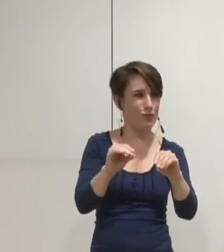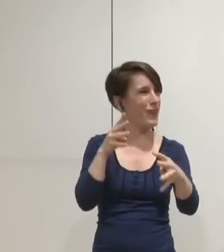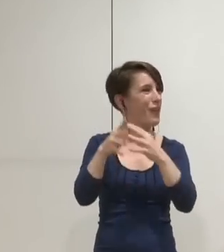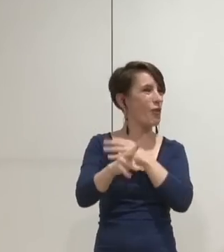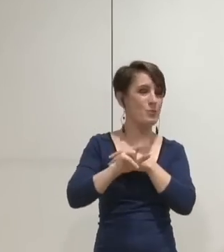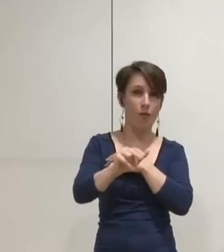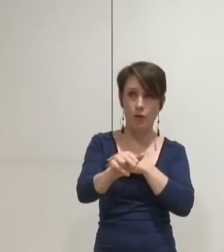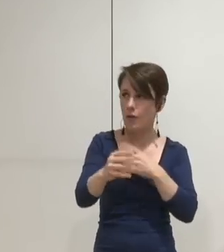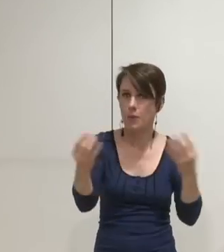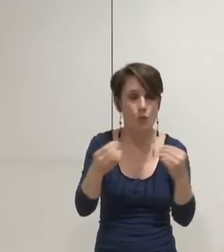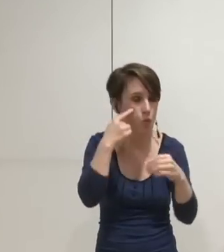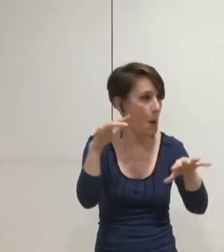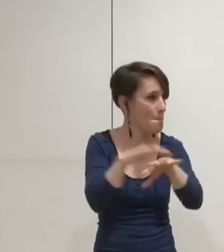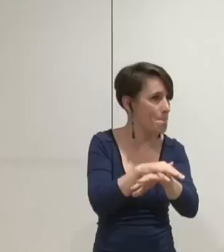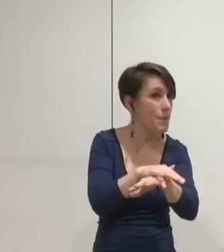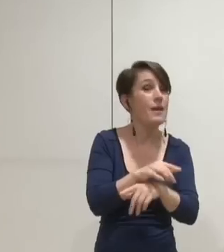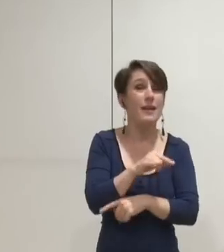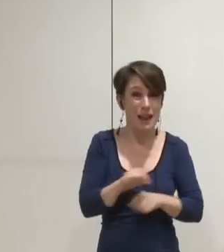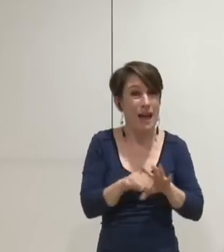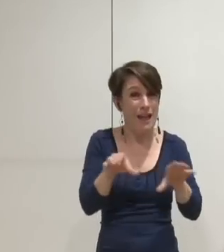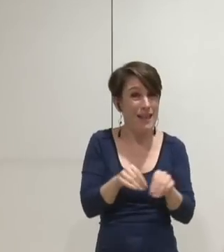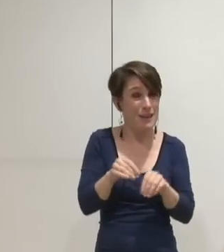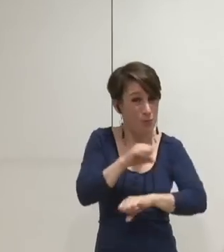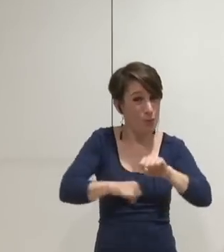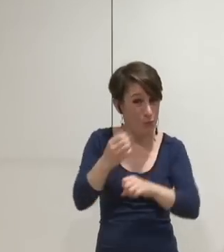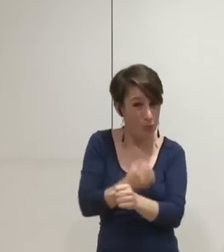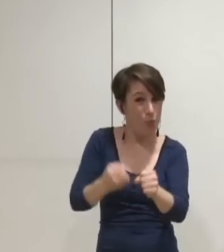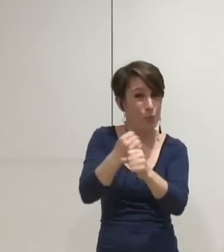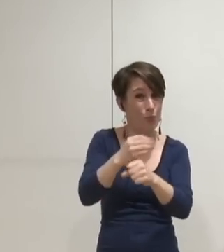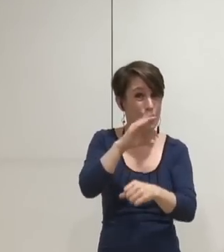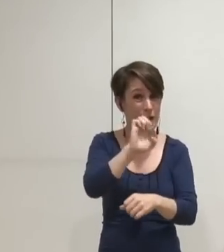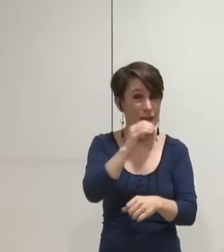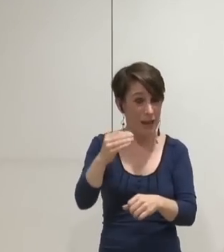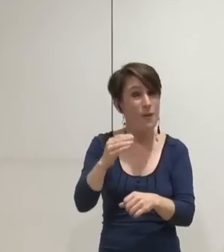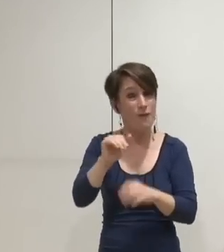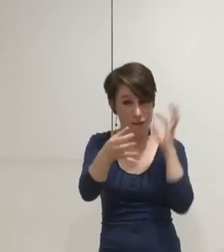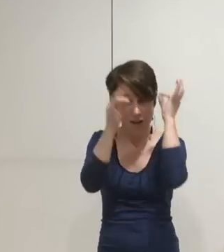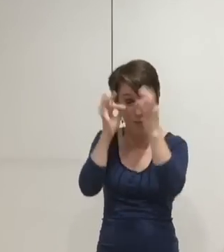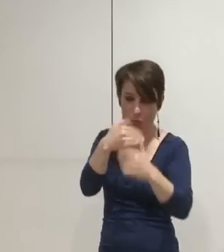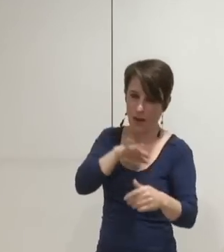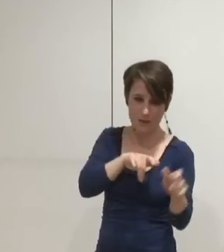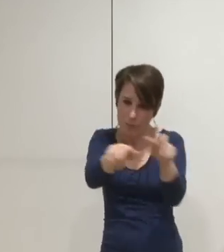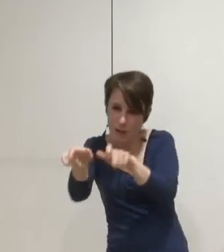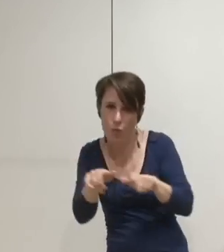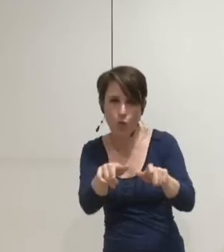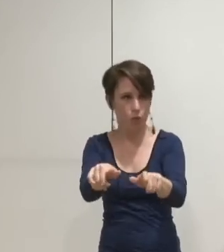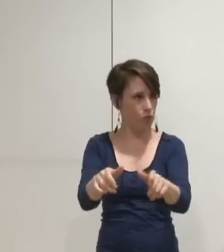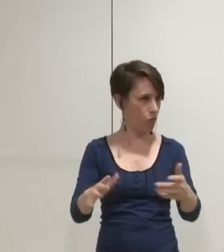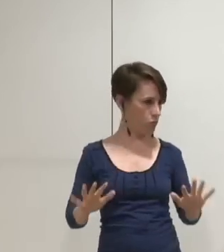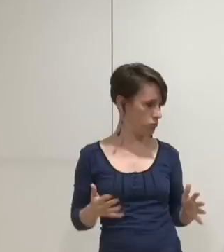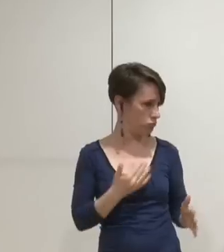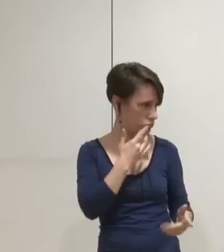l'équipe qui a suivi la mise en place du crème sera encore chargée du suivi du contrat et en se renforçant au cours de l'exécution de